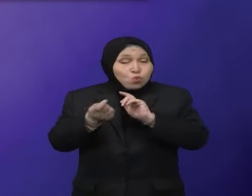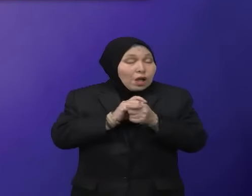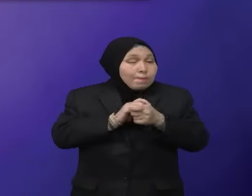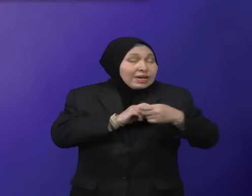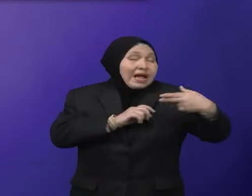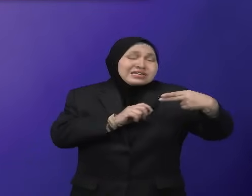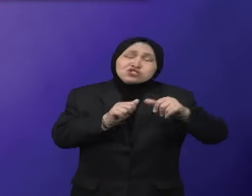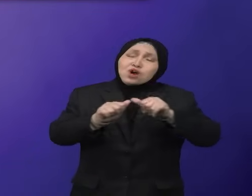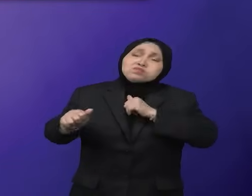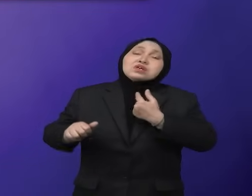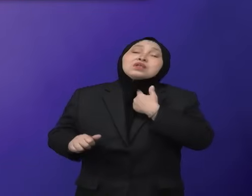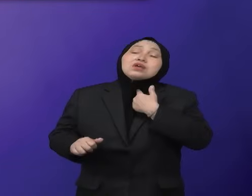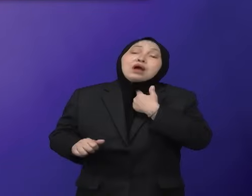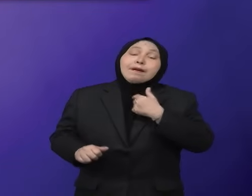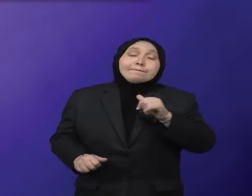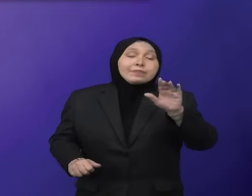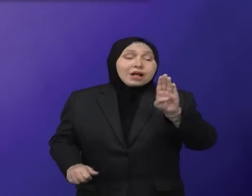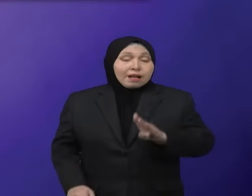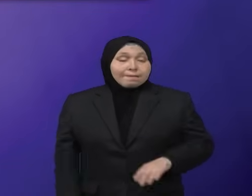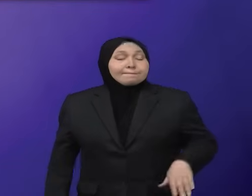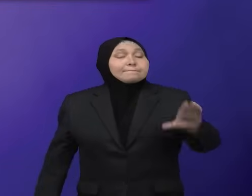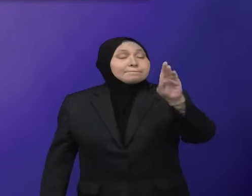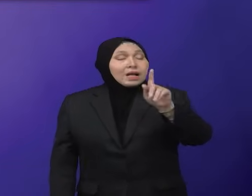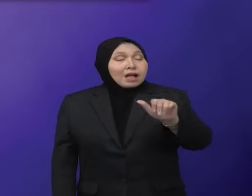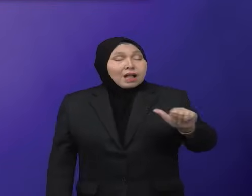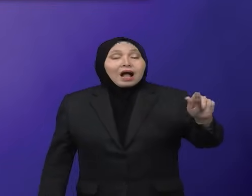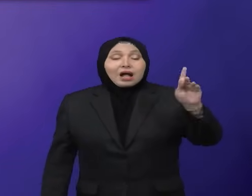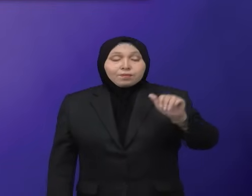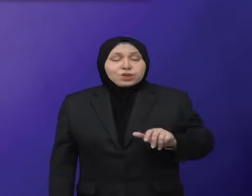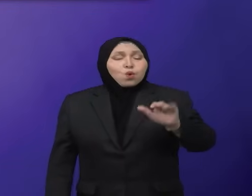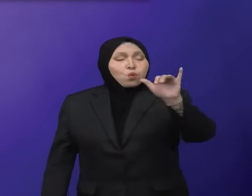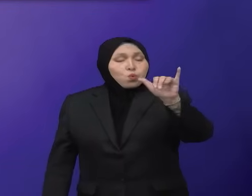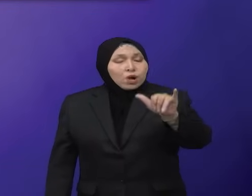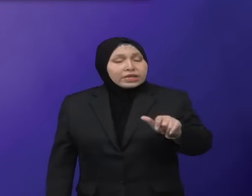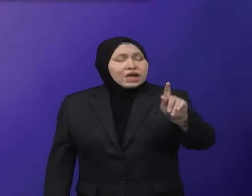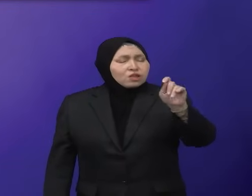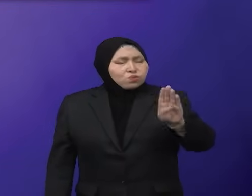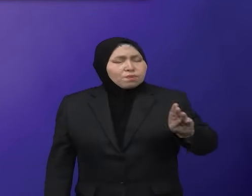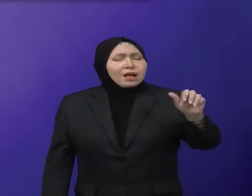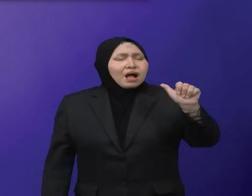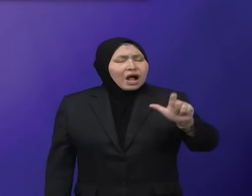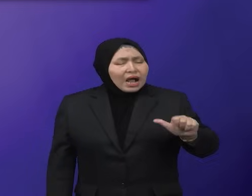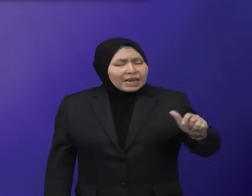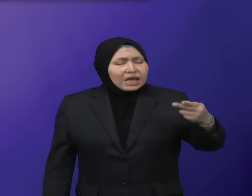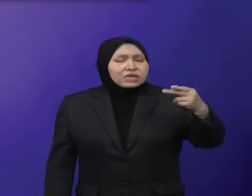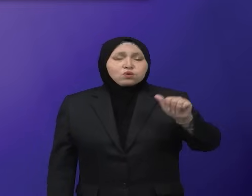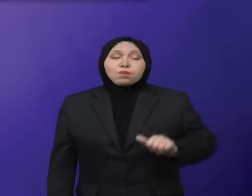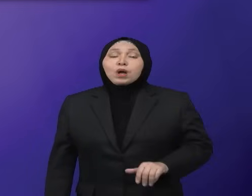jauhnya dekat tengah halqum. Ba'a. Sini. Wa yatuba